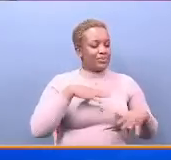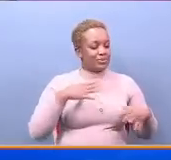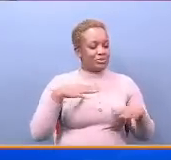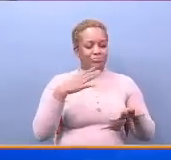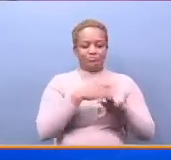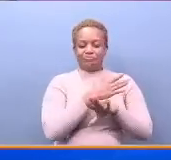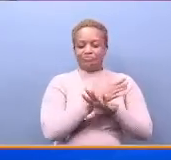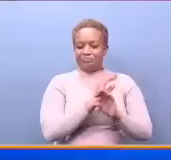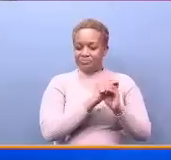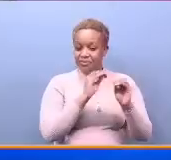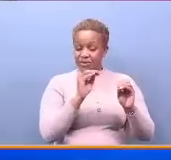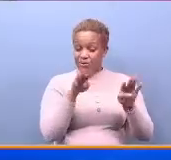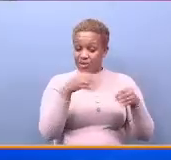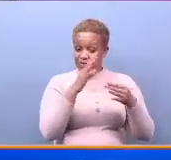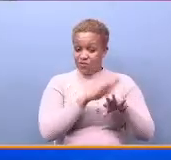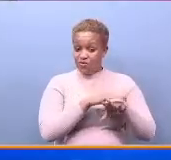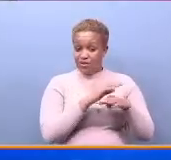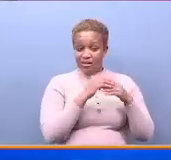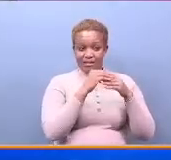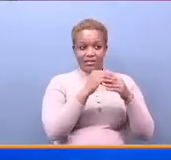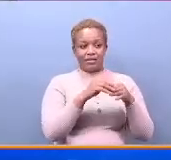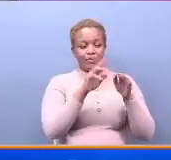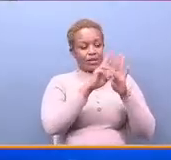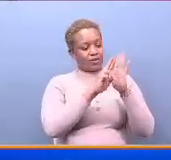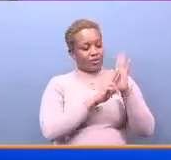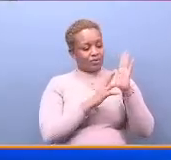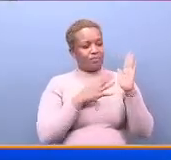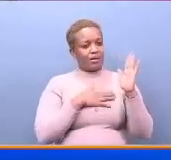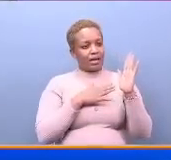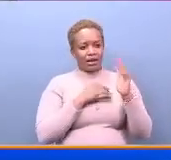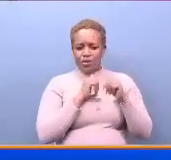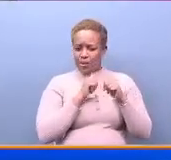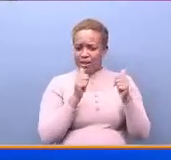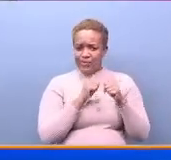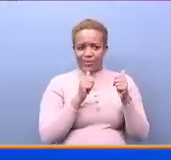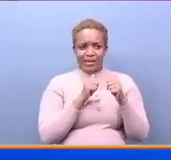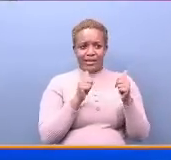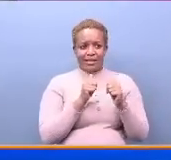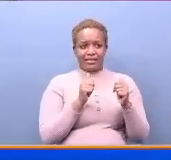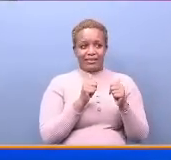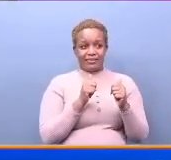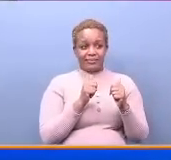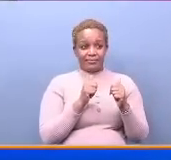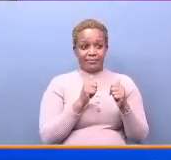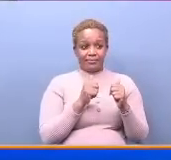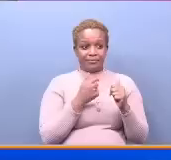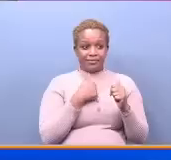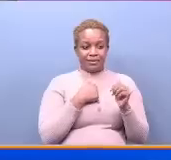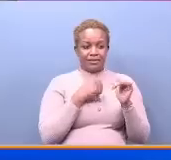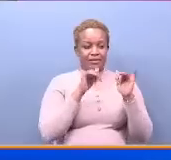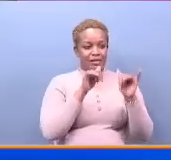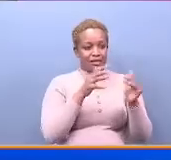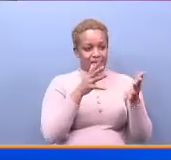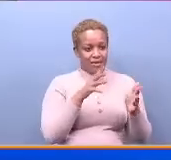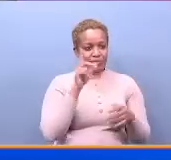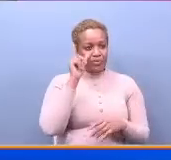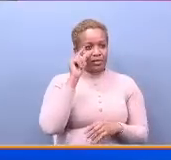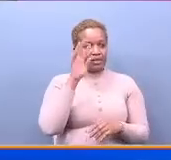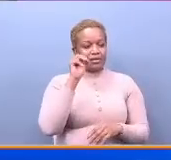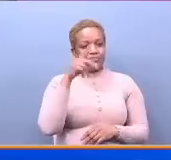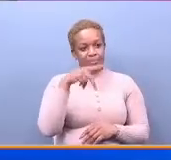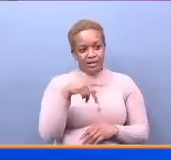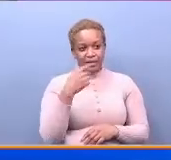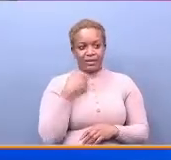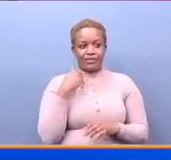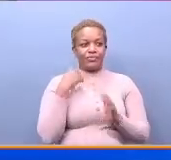uongozi bora. Mimi rekodi zangu zinajiongelea. Nimesaidia Mombasa nikiwa mbunge. Kulikuwa na shida wakati ya